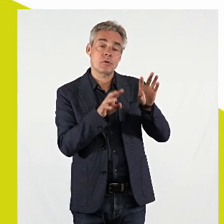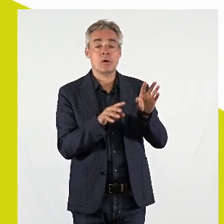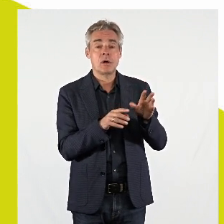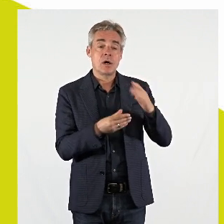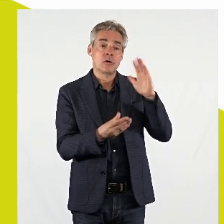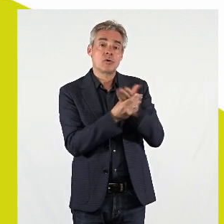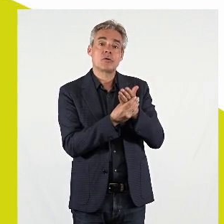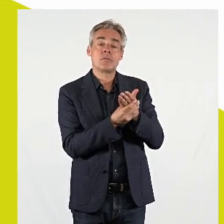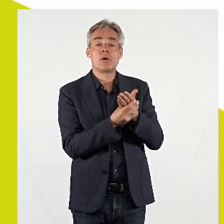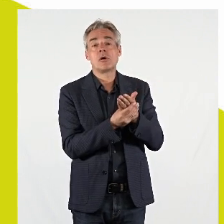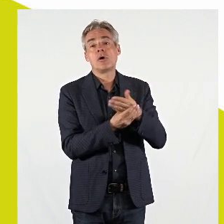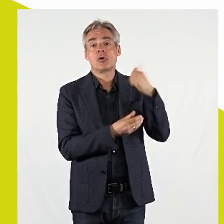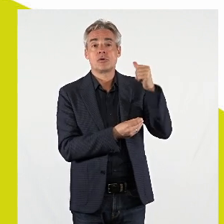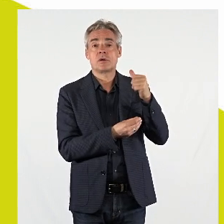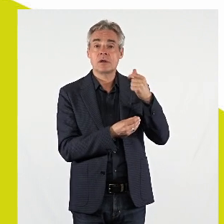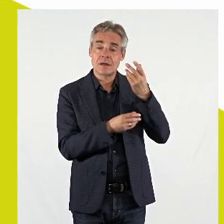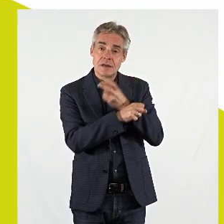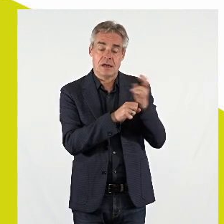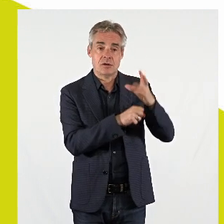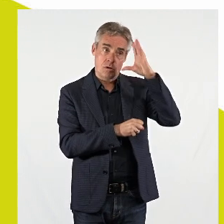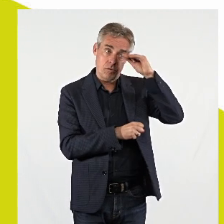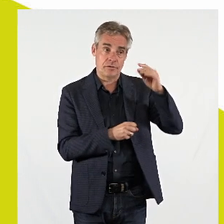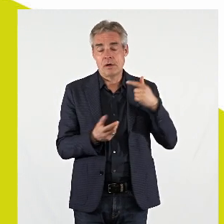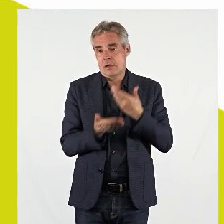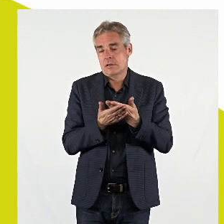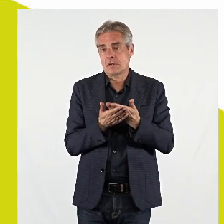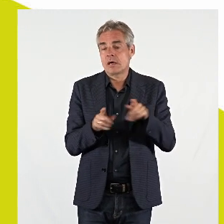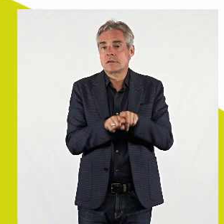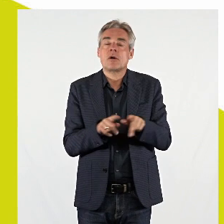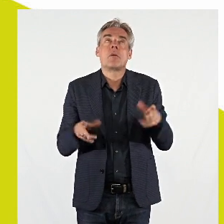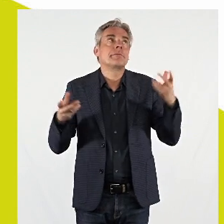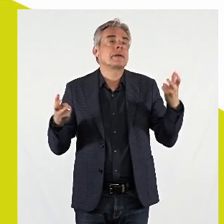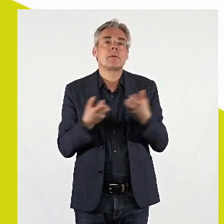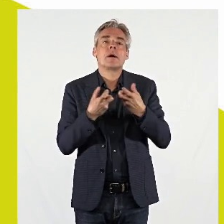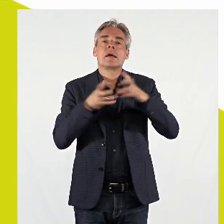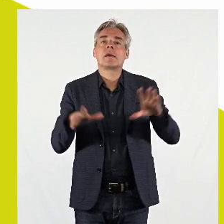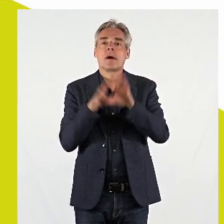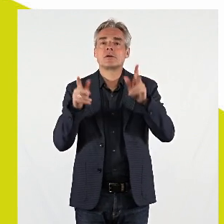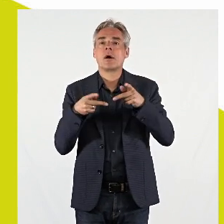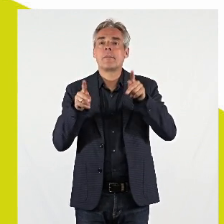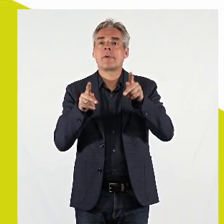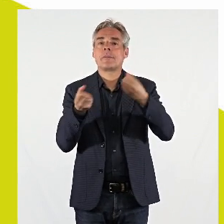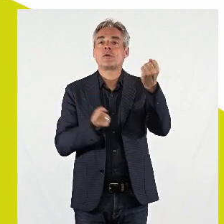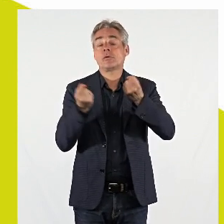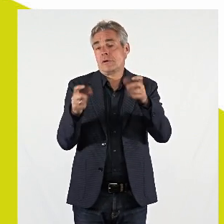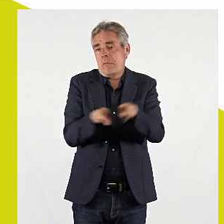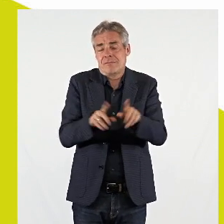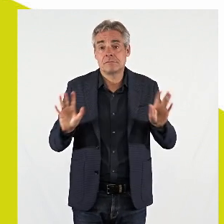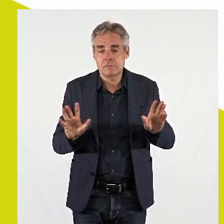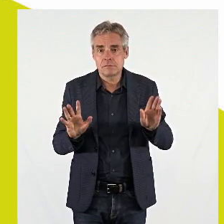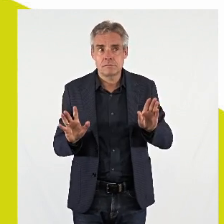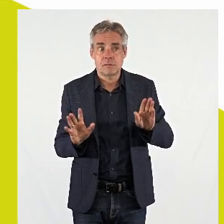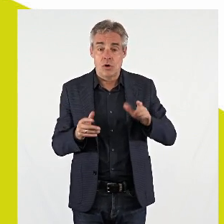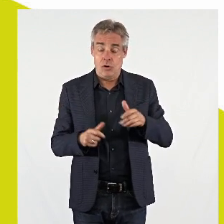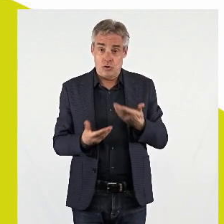unique d'évaluation des risques professionnels. Pour nous, c'est de l'ordre du permis de conduire. Voilà. Et aujourd'hui, c'est un établissement sur